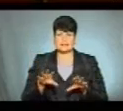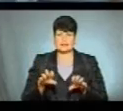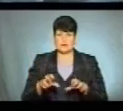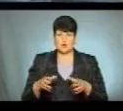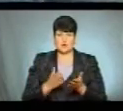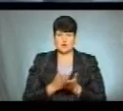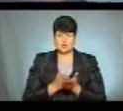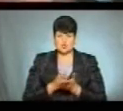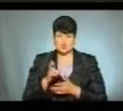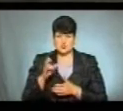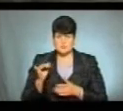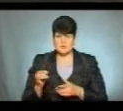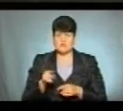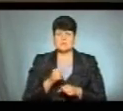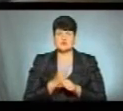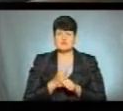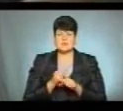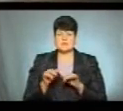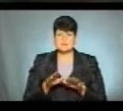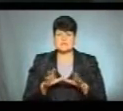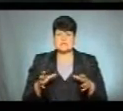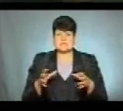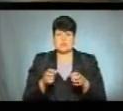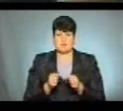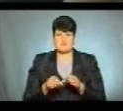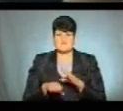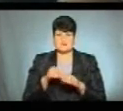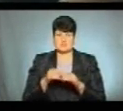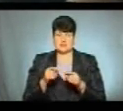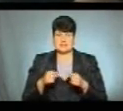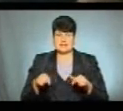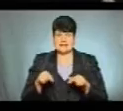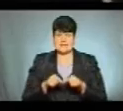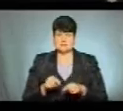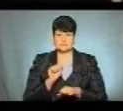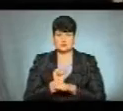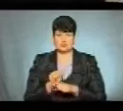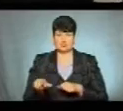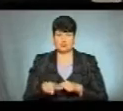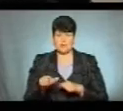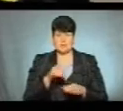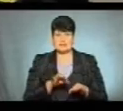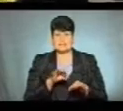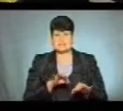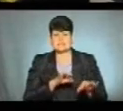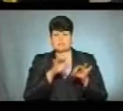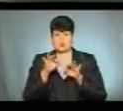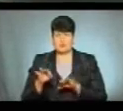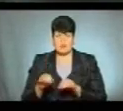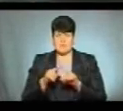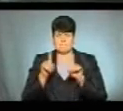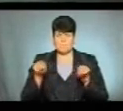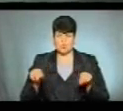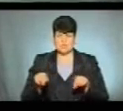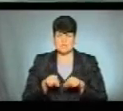служб. Вони відпрацювали дії під час захоплення виборчих дільниць, перекриття дороги під час транспортування бюлетенів, замінування